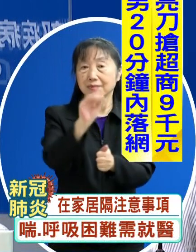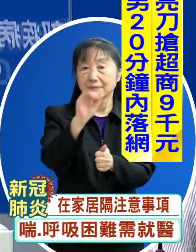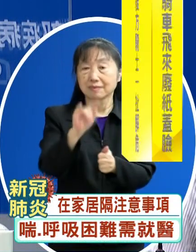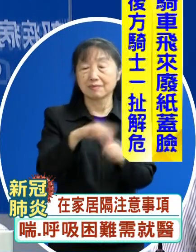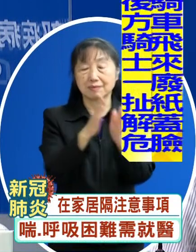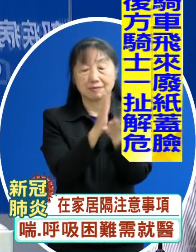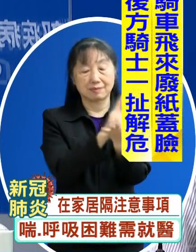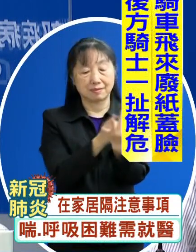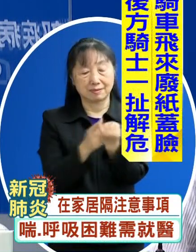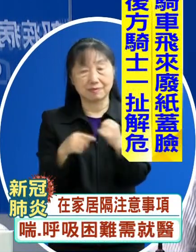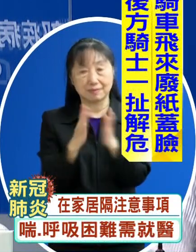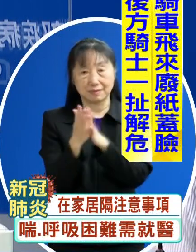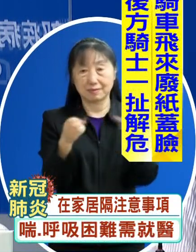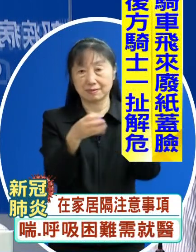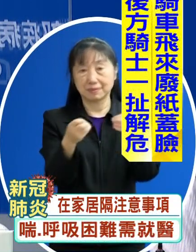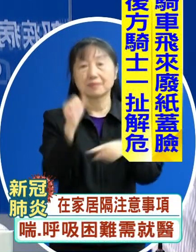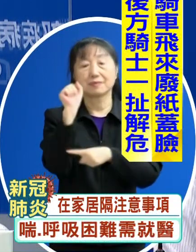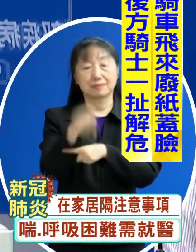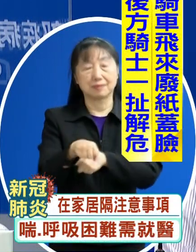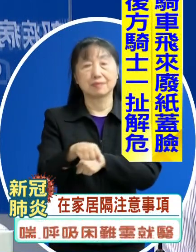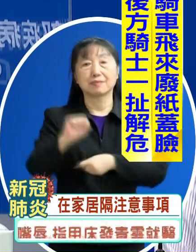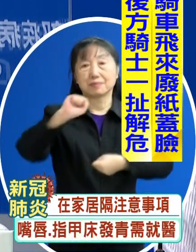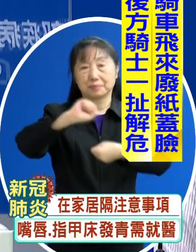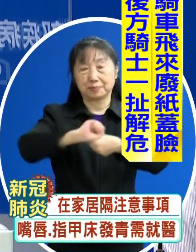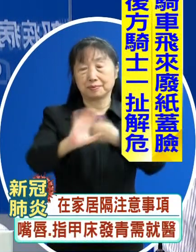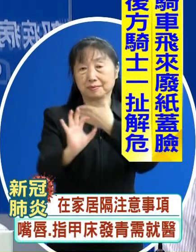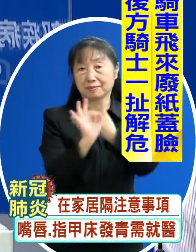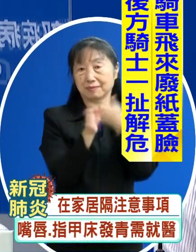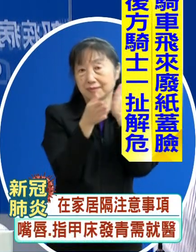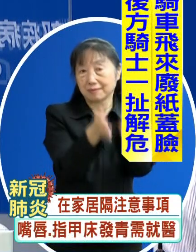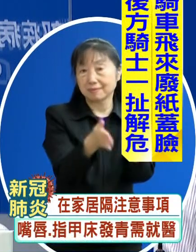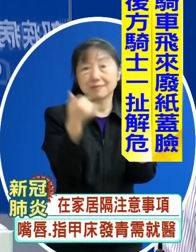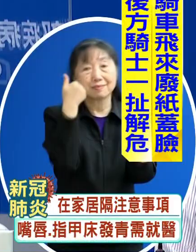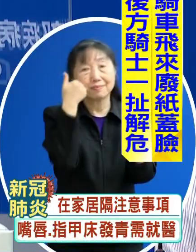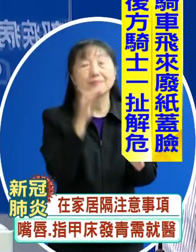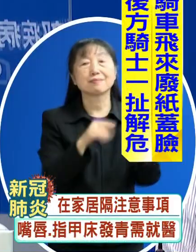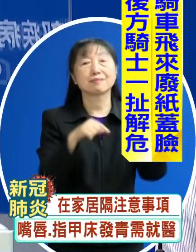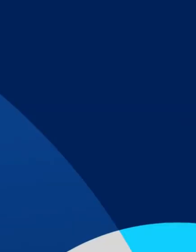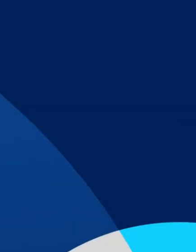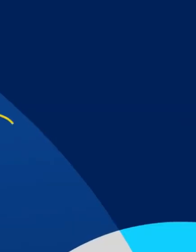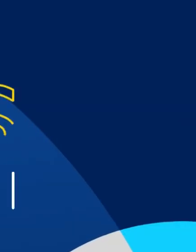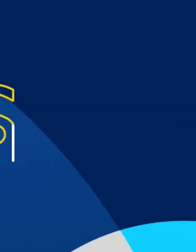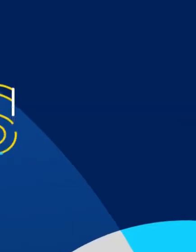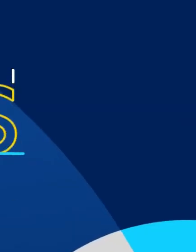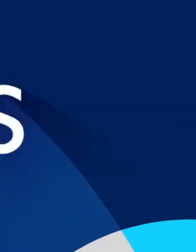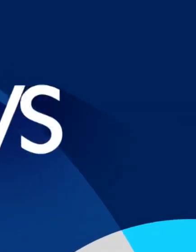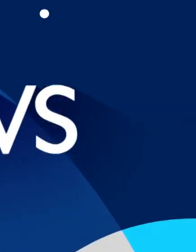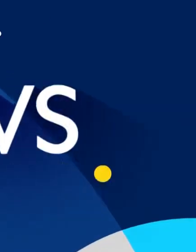开打，还有待专家进一步讨论。以上是现场的最新情况，把时间镜头交还棚内。